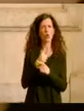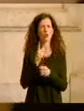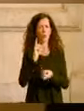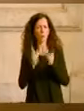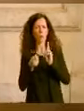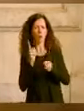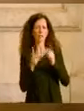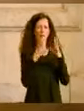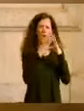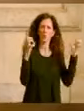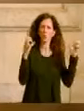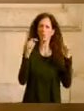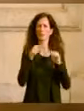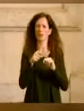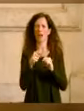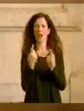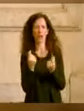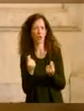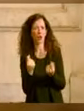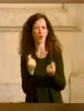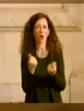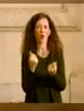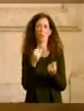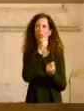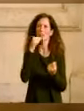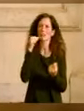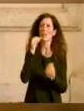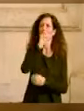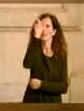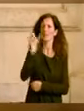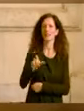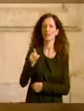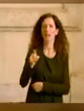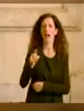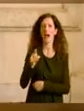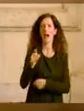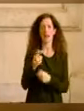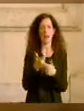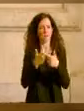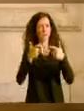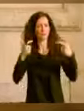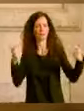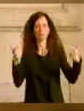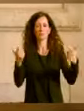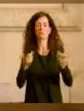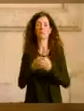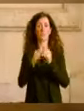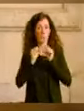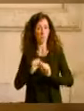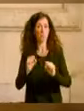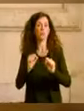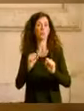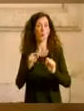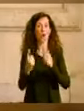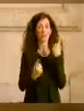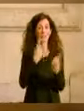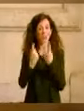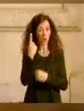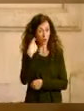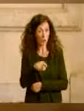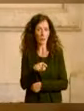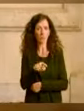le imprese italiane a dimensioni più grandi, perché forse avrebbero e potrebbero reggere meglio impatti di questo